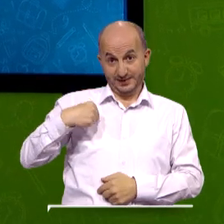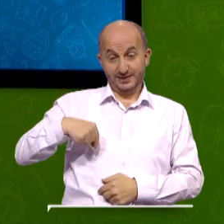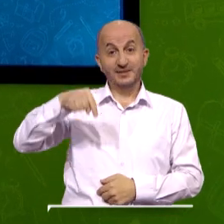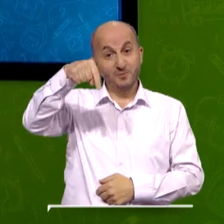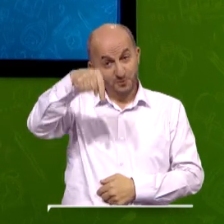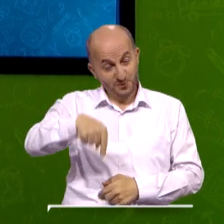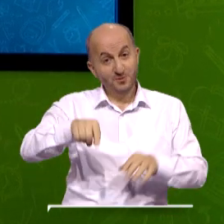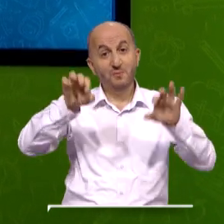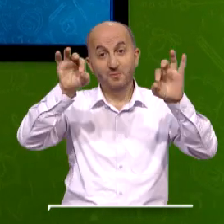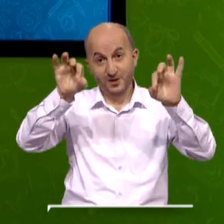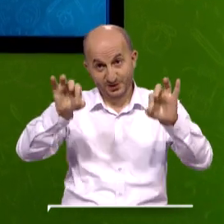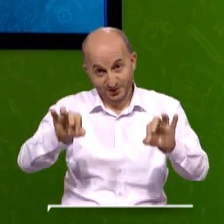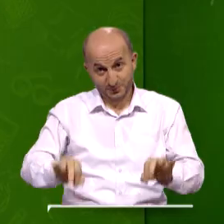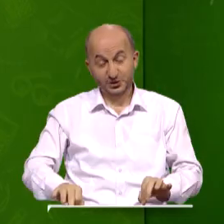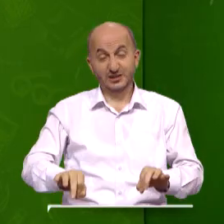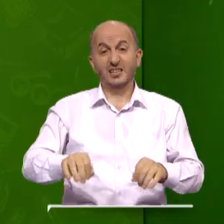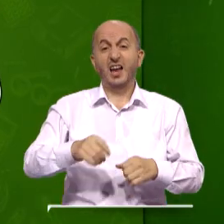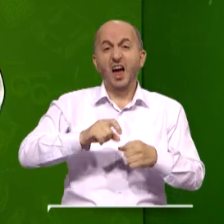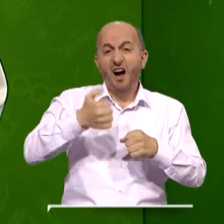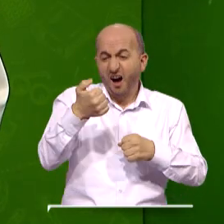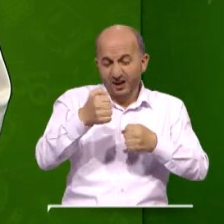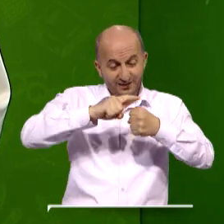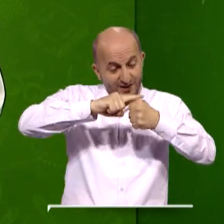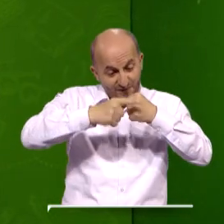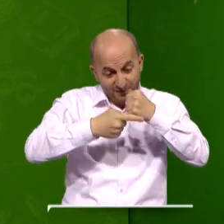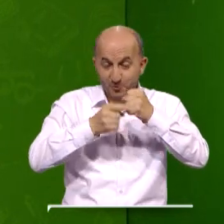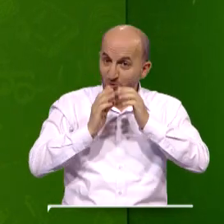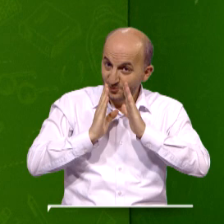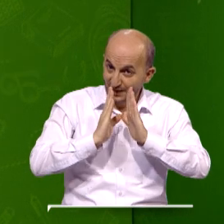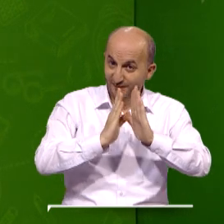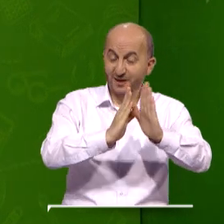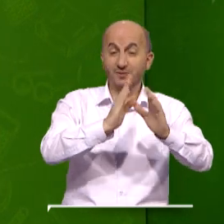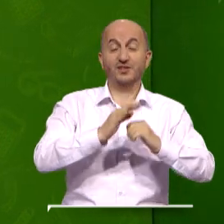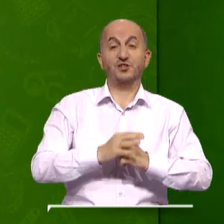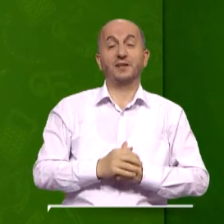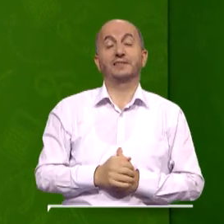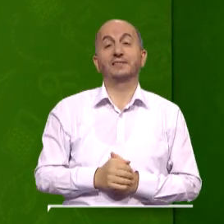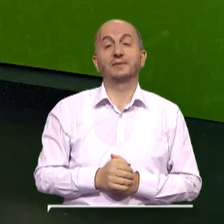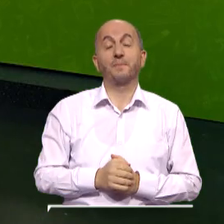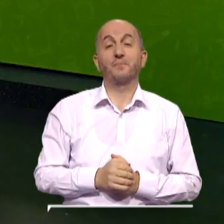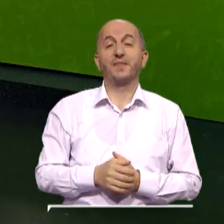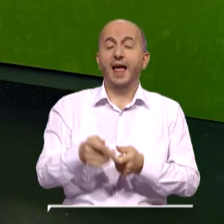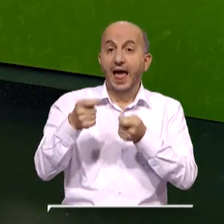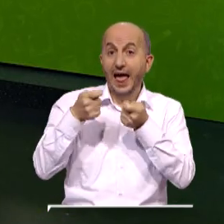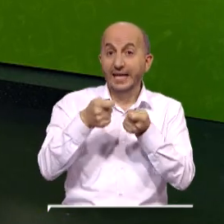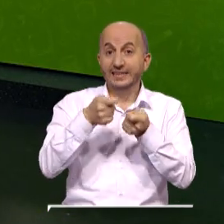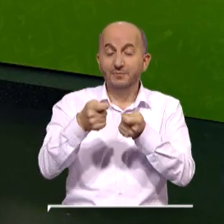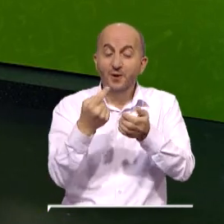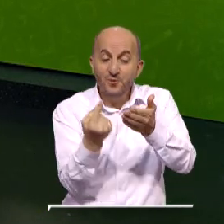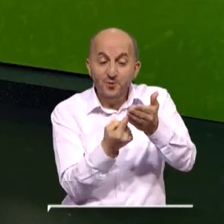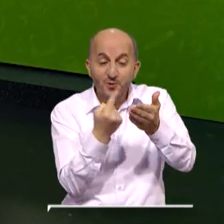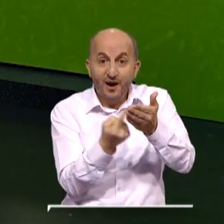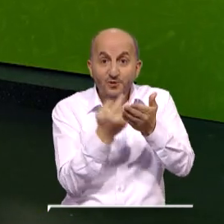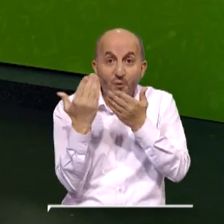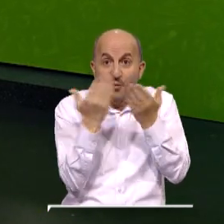Yani bugün başlamıştır ve altı hafta boyunca devam edecektir bu eğitimler